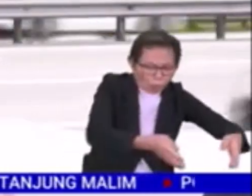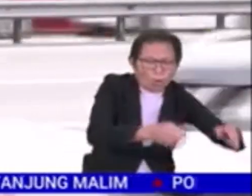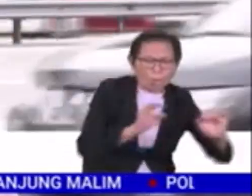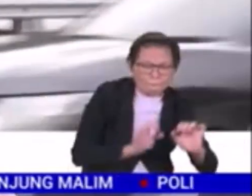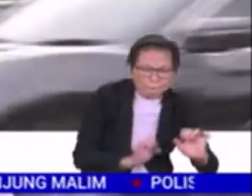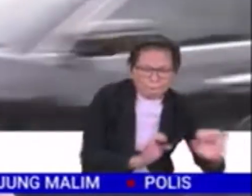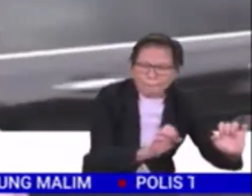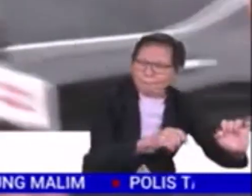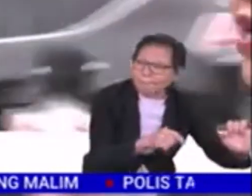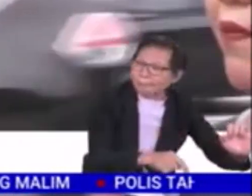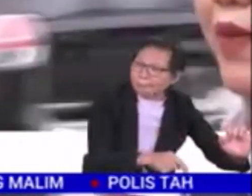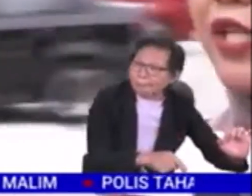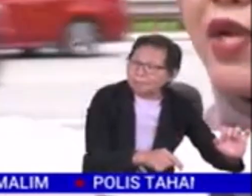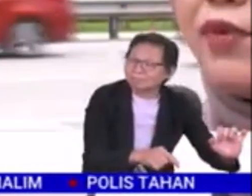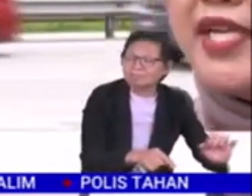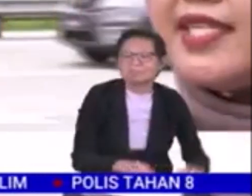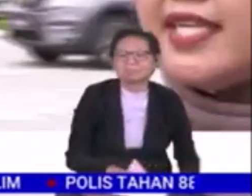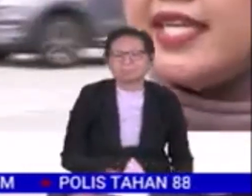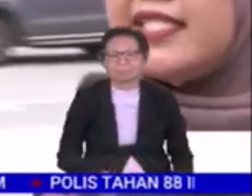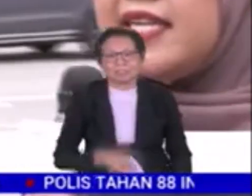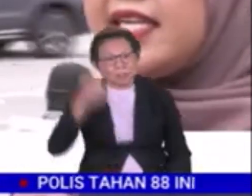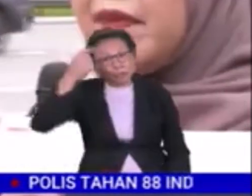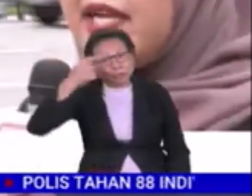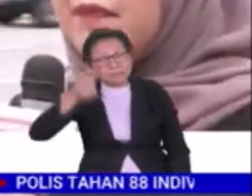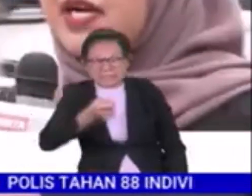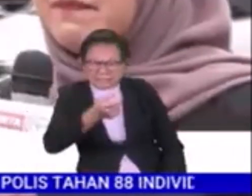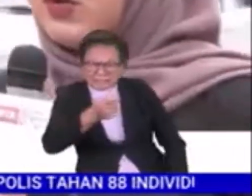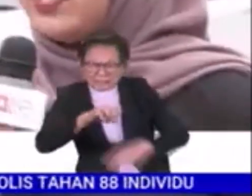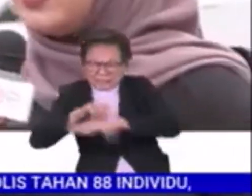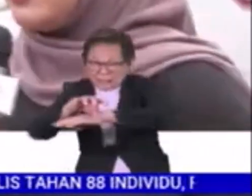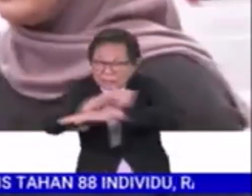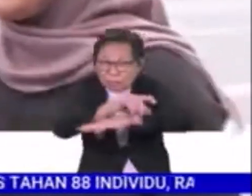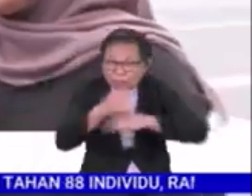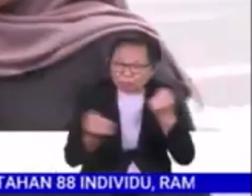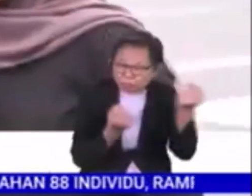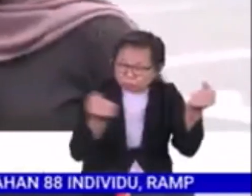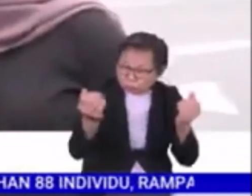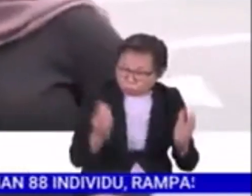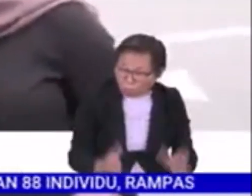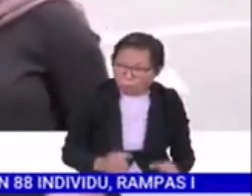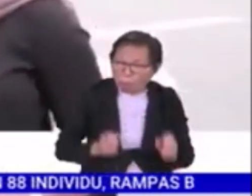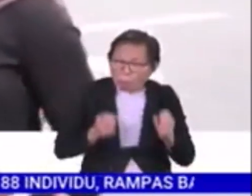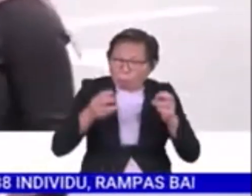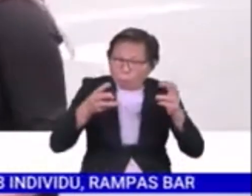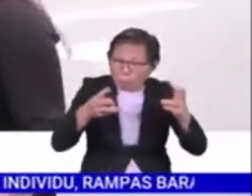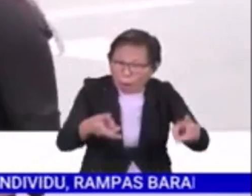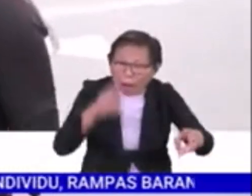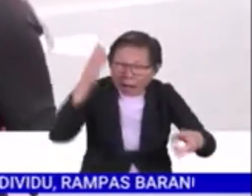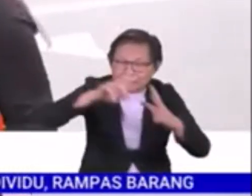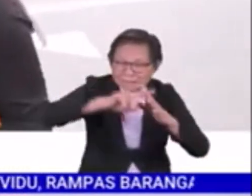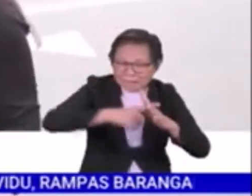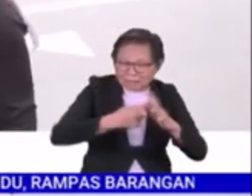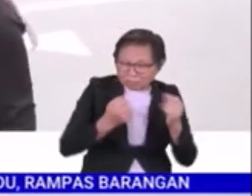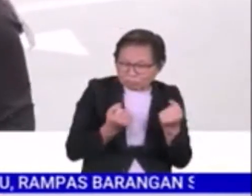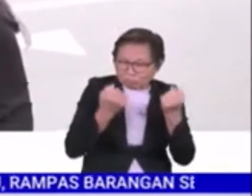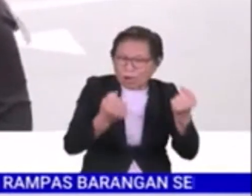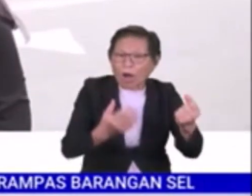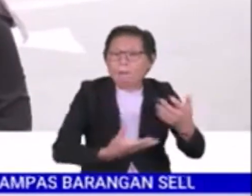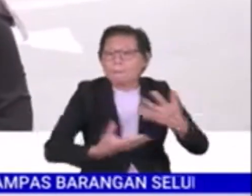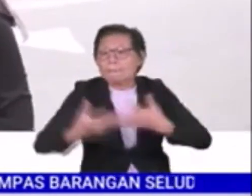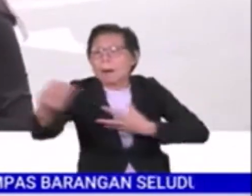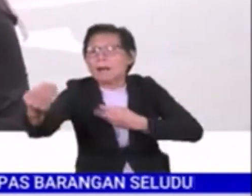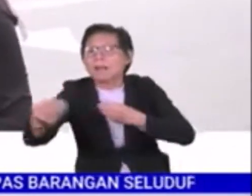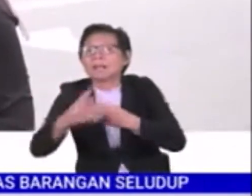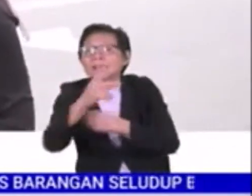kecemasan. Baik, Tuan, mungkin sedikit nasihat kepada para pengguna lebuh raya yang bakal memulakan perjalanan pulang ke ibu